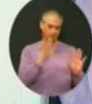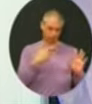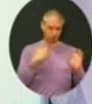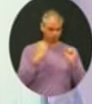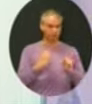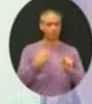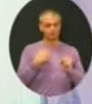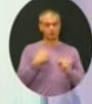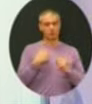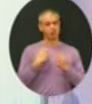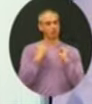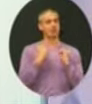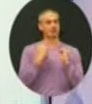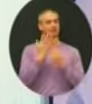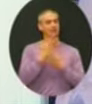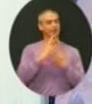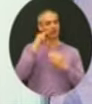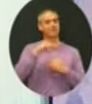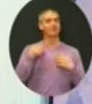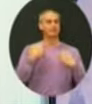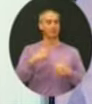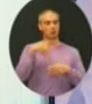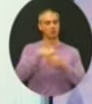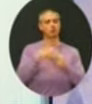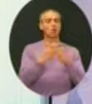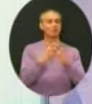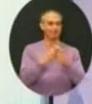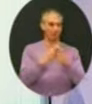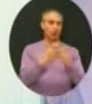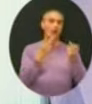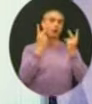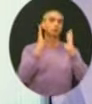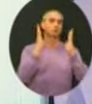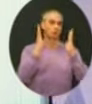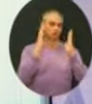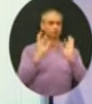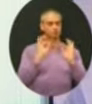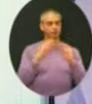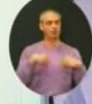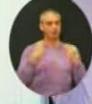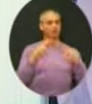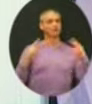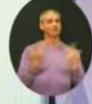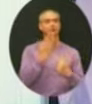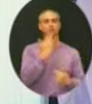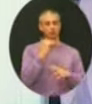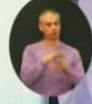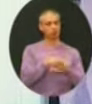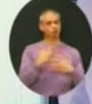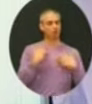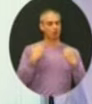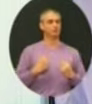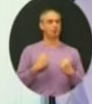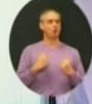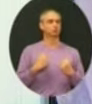ספק שאנחנו נחזק את החלק הביטחוני שלנו בתוך המפלגה. חשוב מאוד כדי לתת לציבור הישראלי תחושת